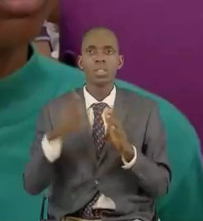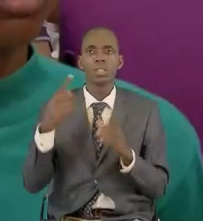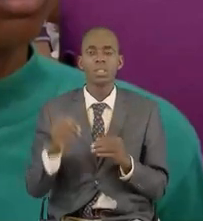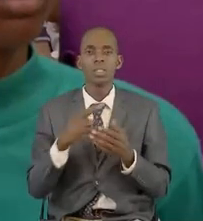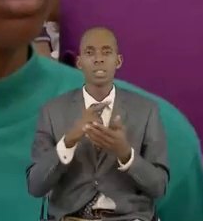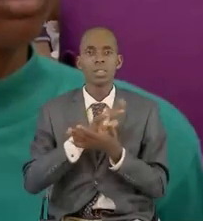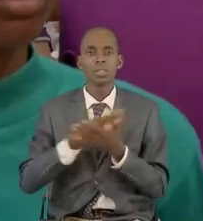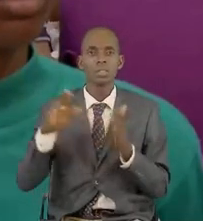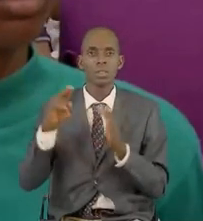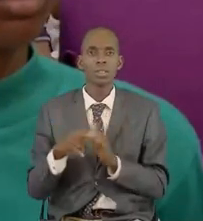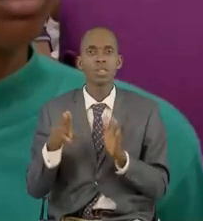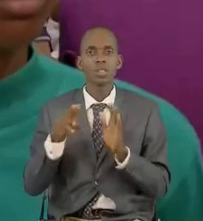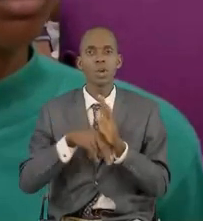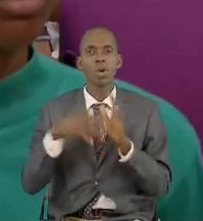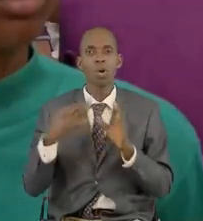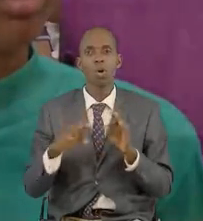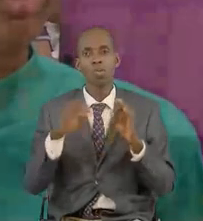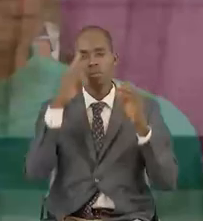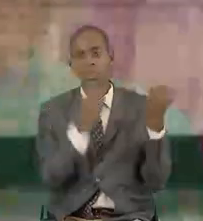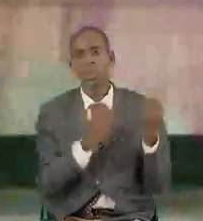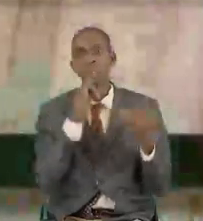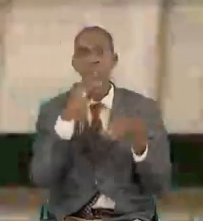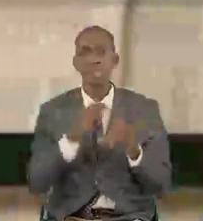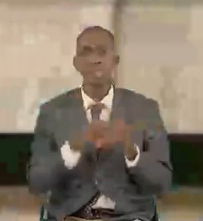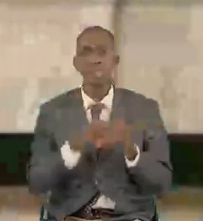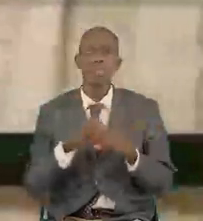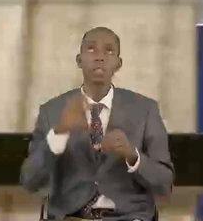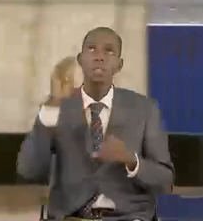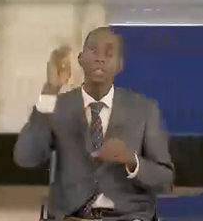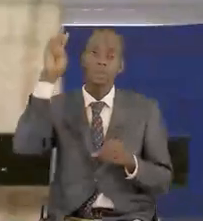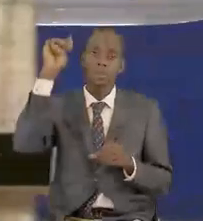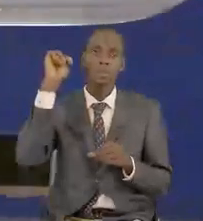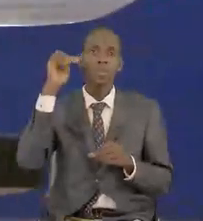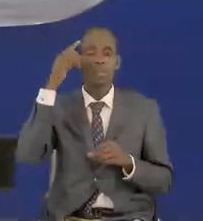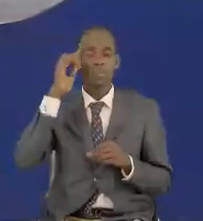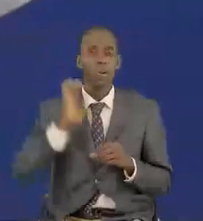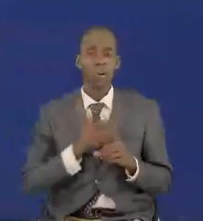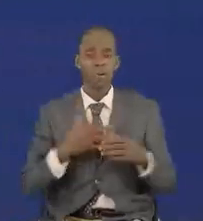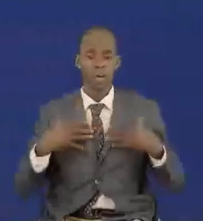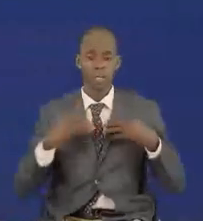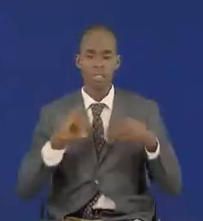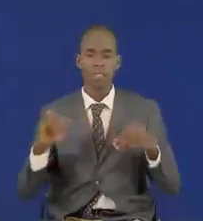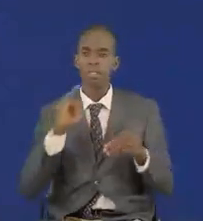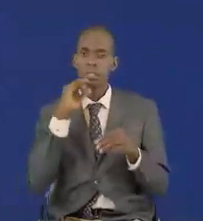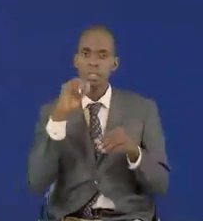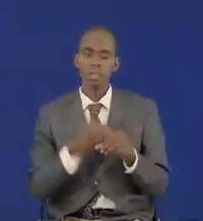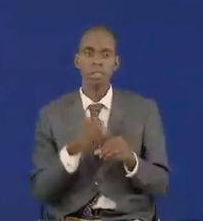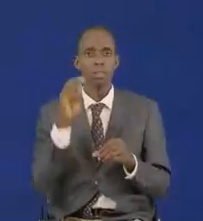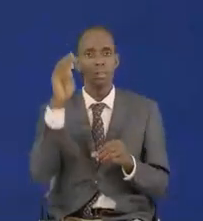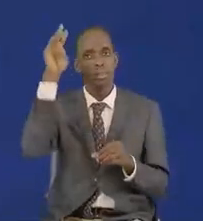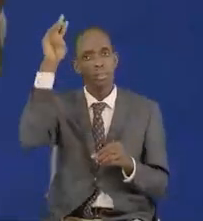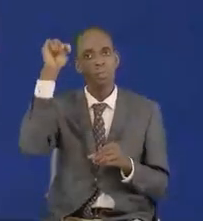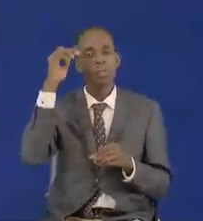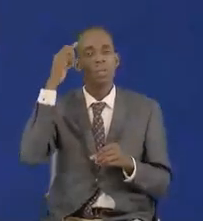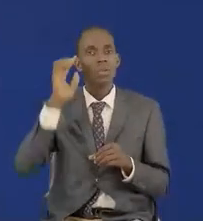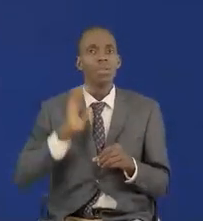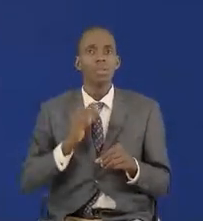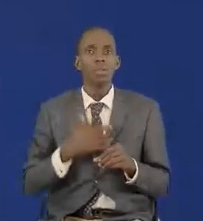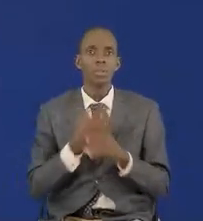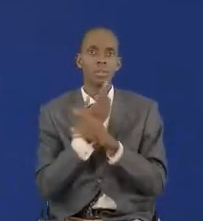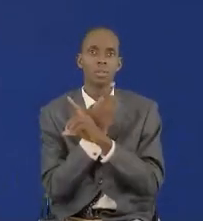la justice de la foi est en Lui notre guérison c'est en Lui notre